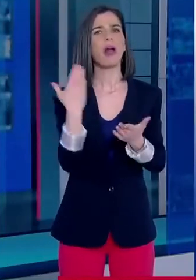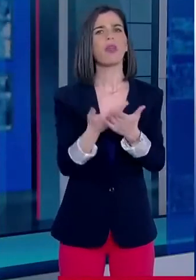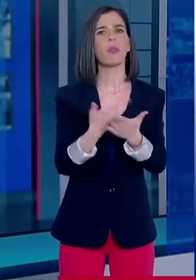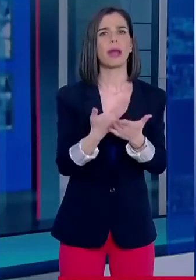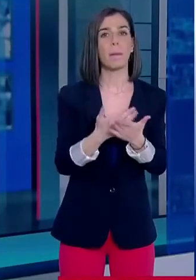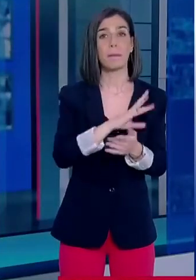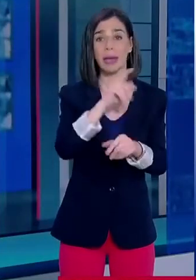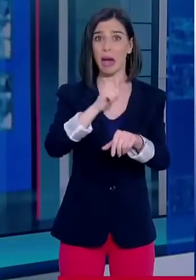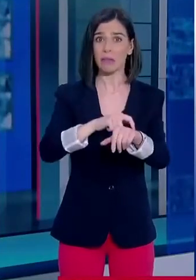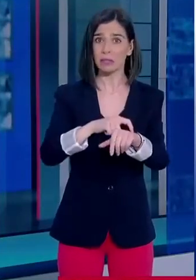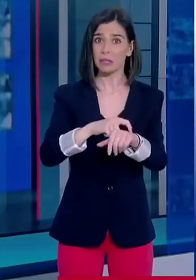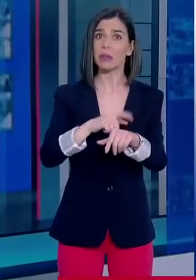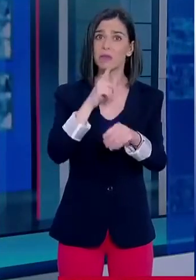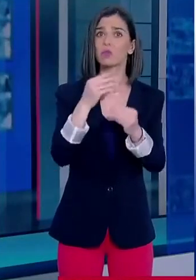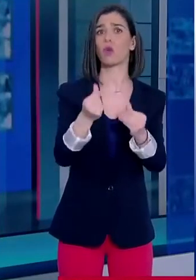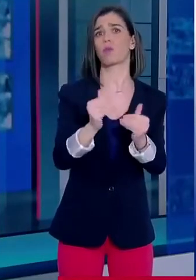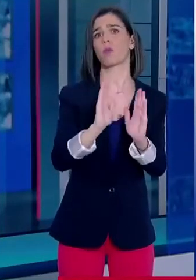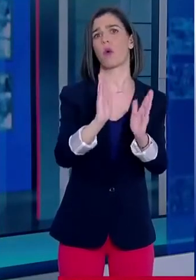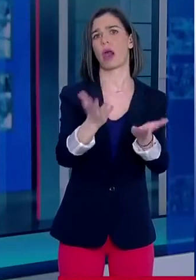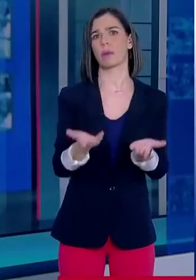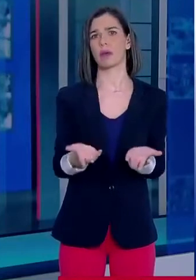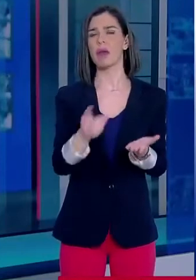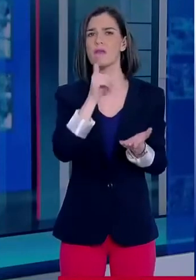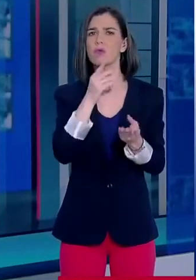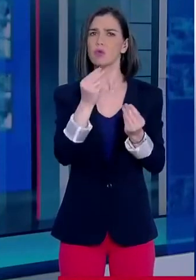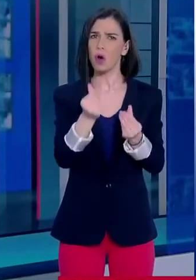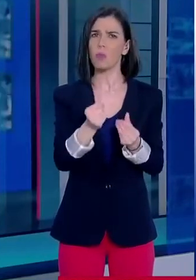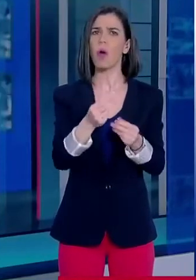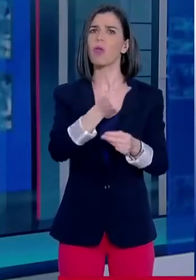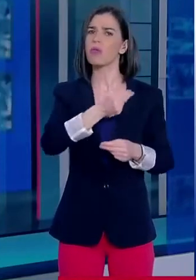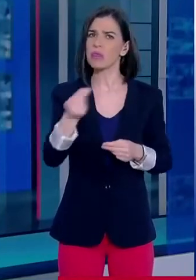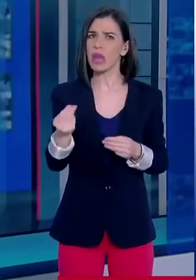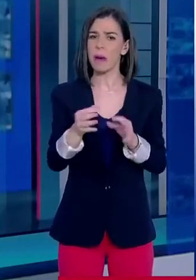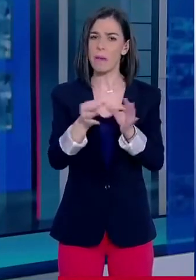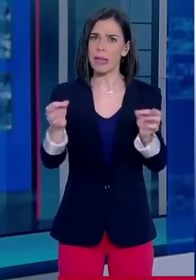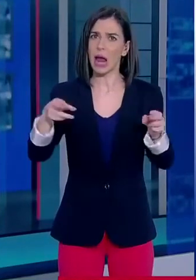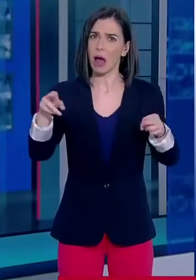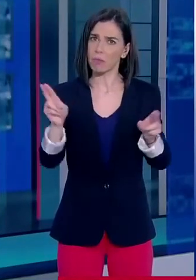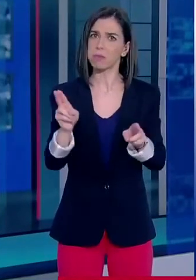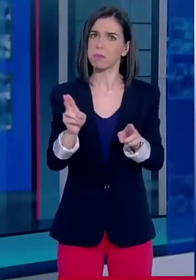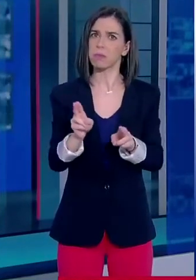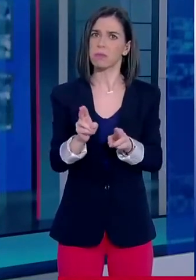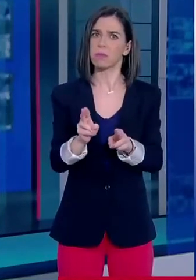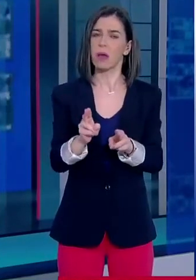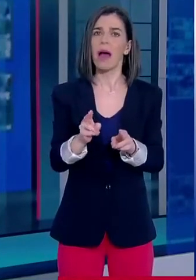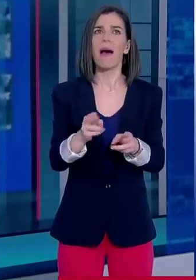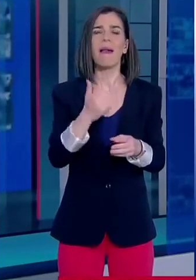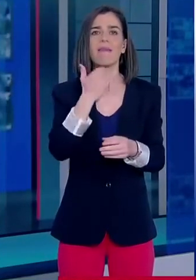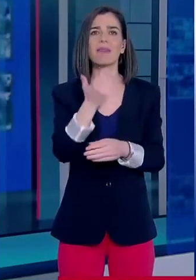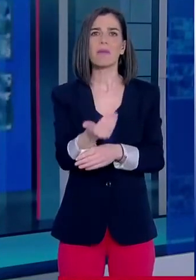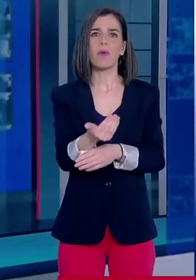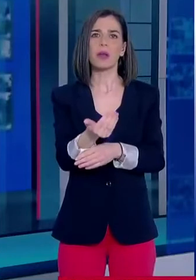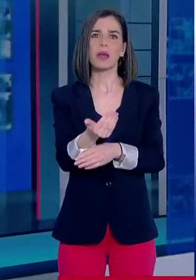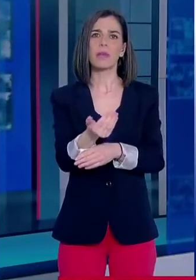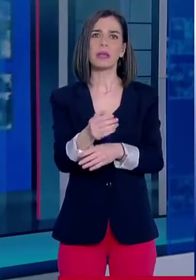Και μέχρι τώρα έτσι έχουμε κινηθεί. Και θα κινηθούμε με παρόμοιο τρόπο και στο θέμα της άρσης του lockdown. Είναι αδύνατο να συνεχιστεί